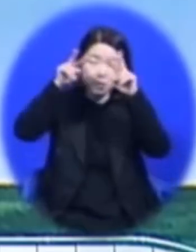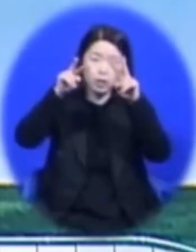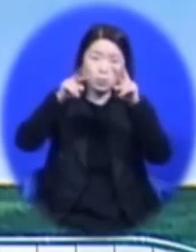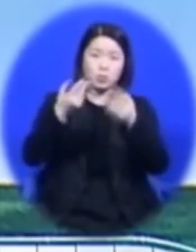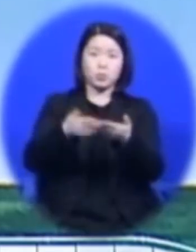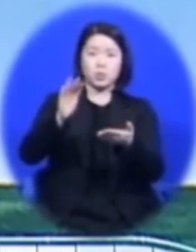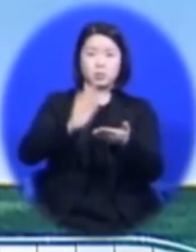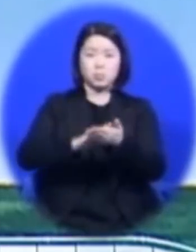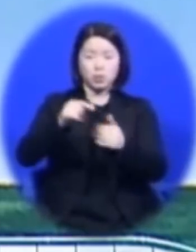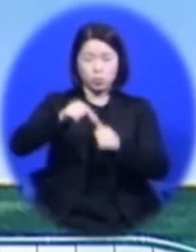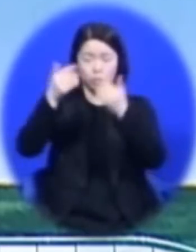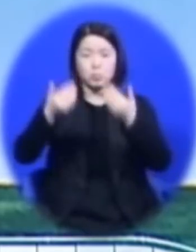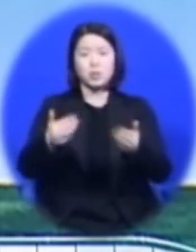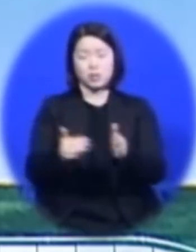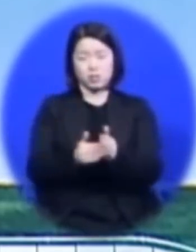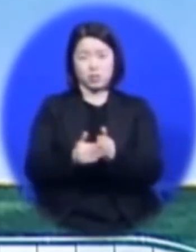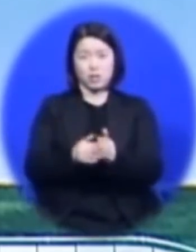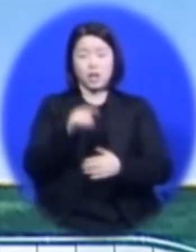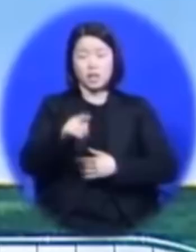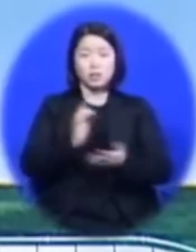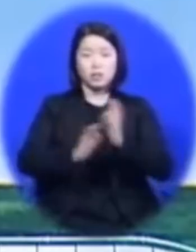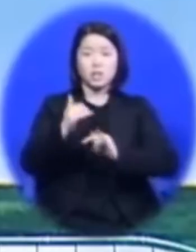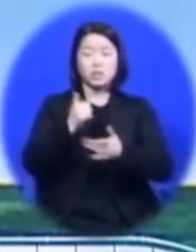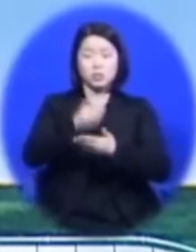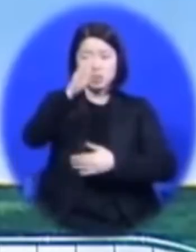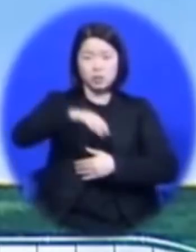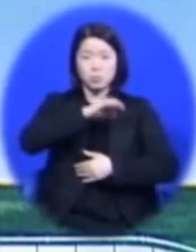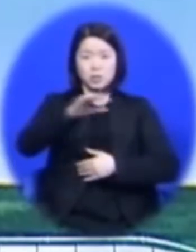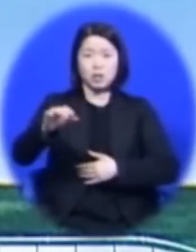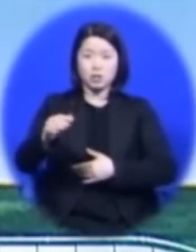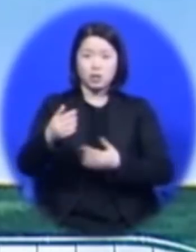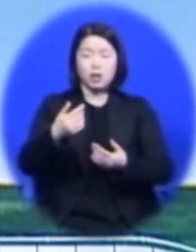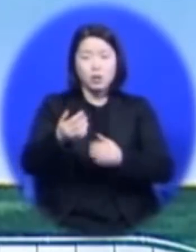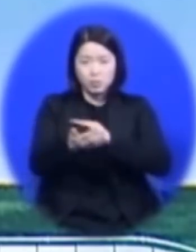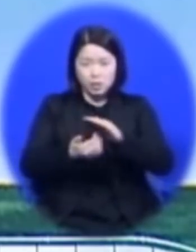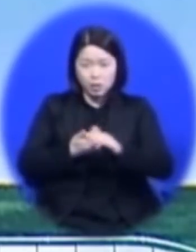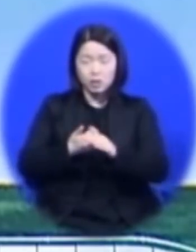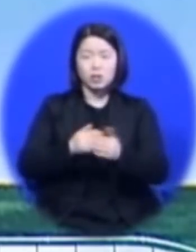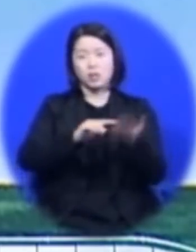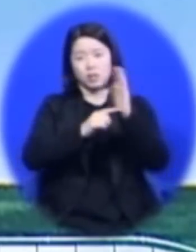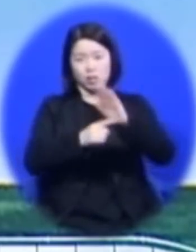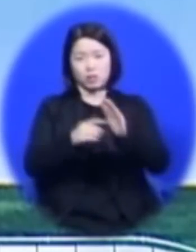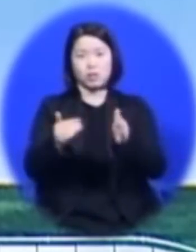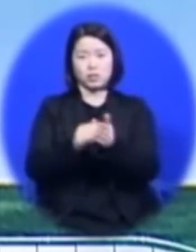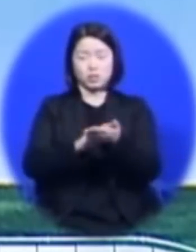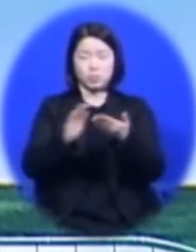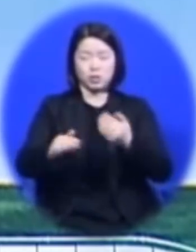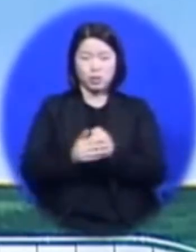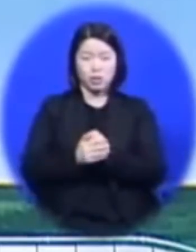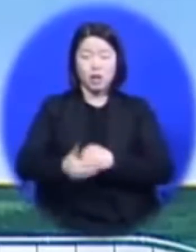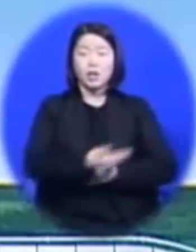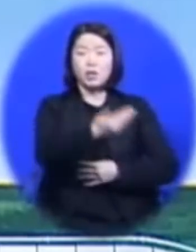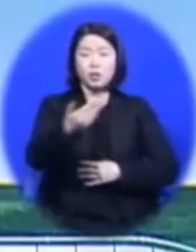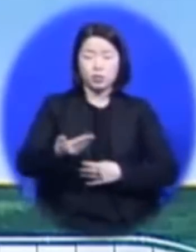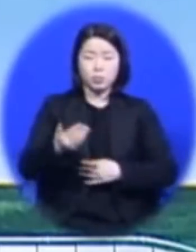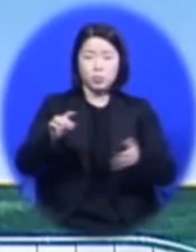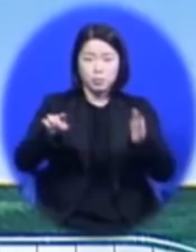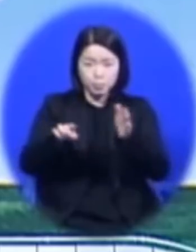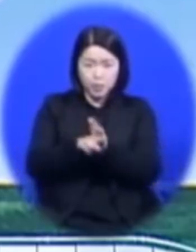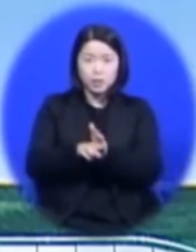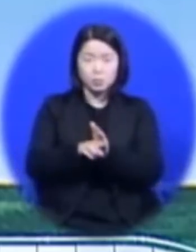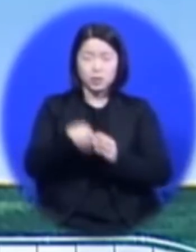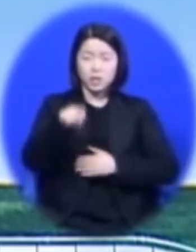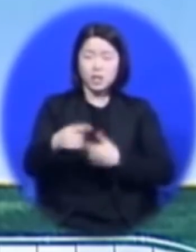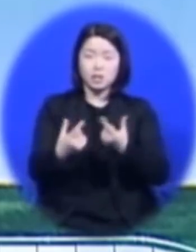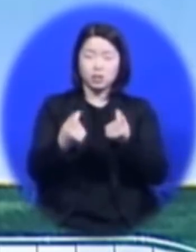받았어 이것은 예수님의 십자가를 예표하는 것입니다 여러분 믿음이라는 것은 이렇게